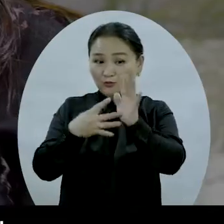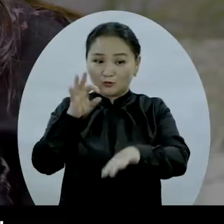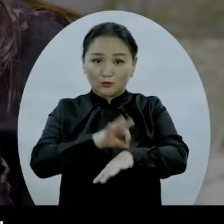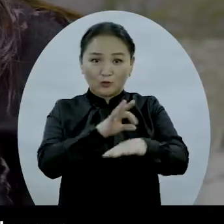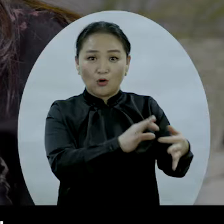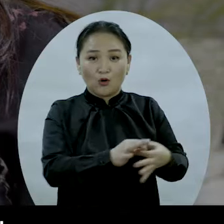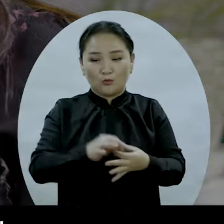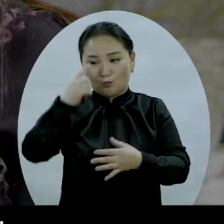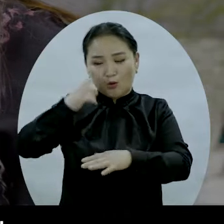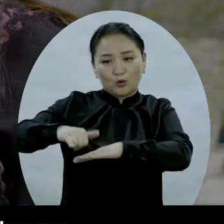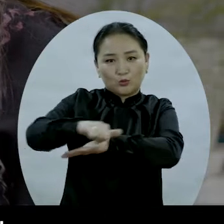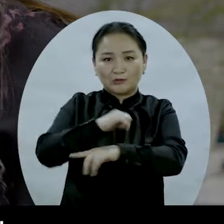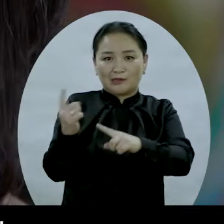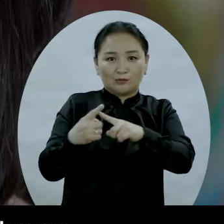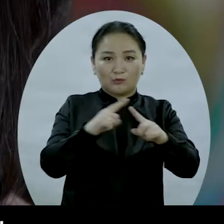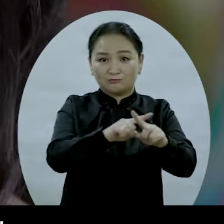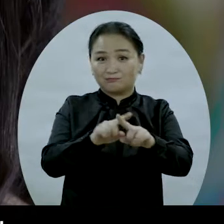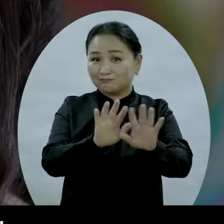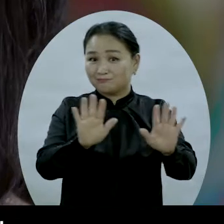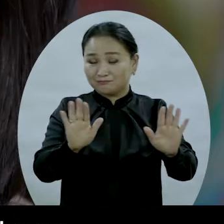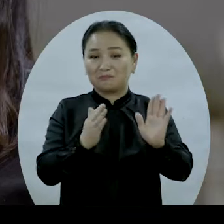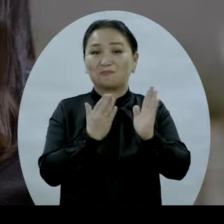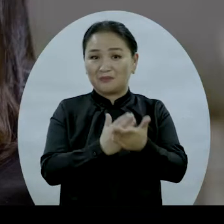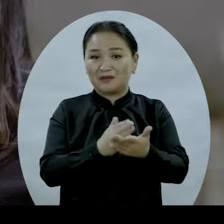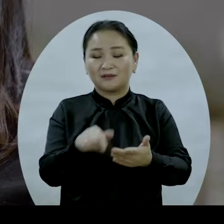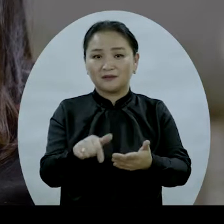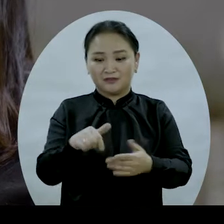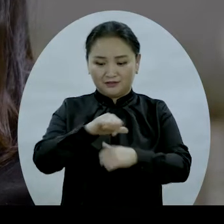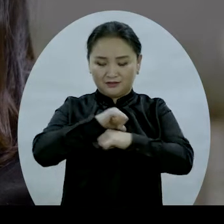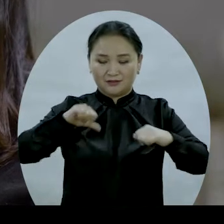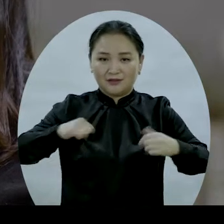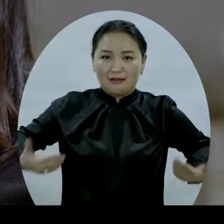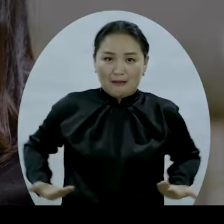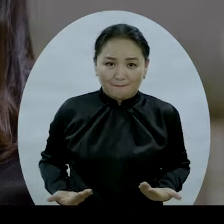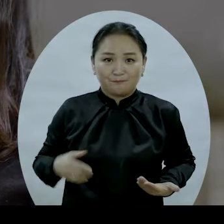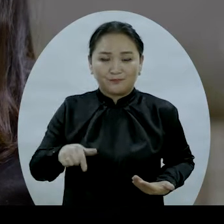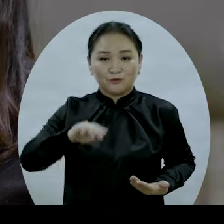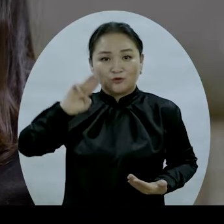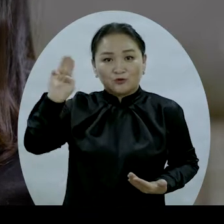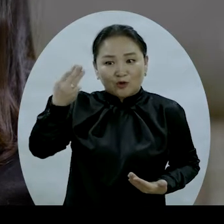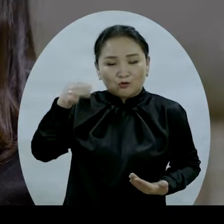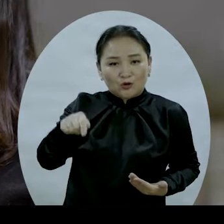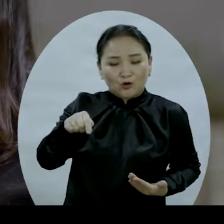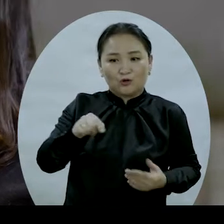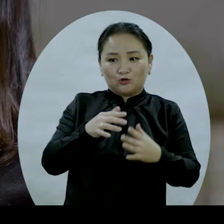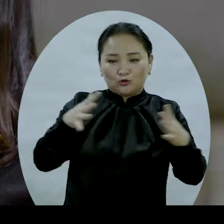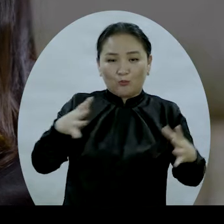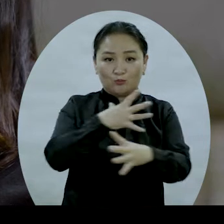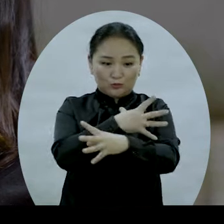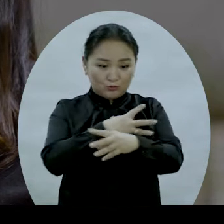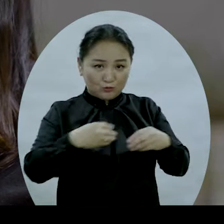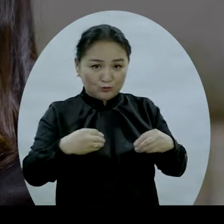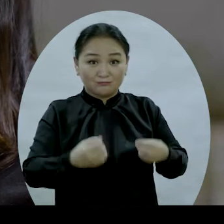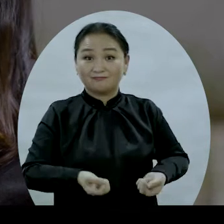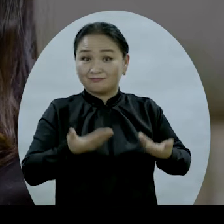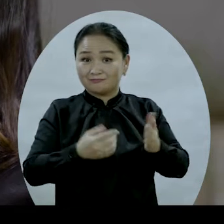нөхцөл байдлаас улбалаад Монгол улс хэд хэдэн хатуу хулаараа тавьсан. Энэ маань мэдээж иргэдийн амьдралд бол тодорхой бас томоохон